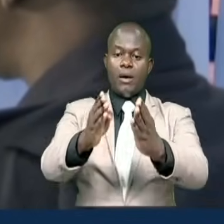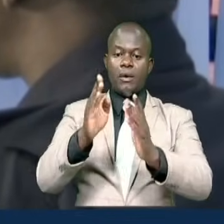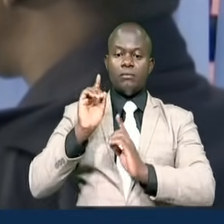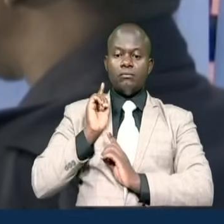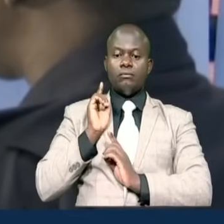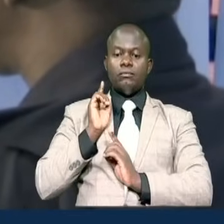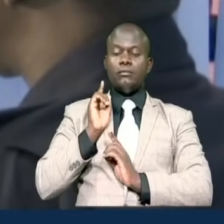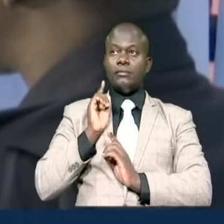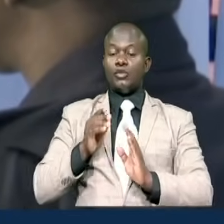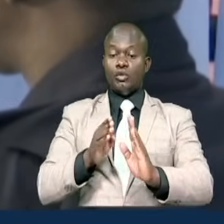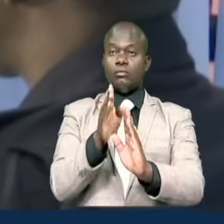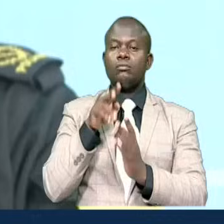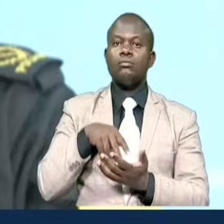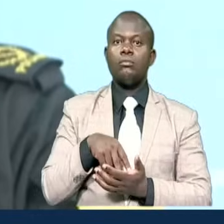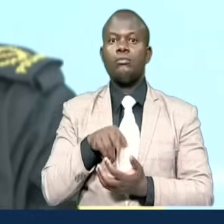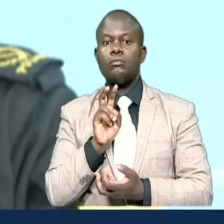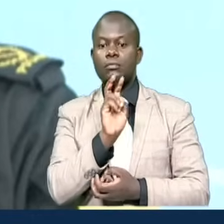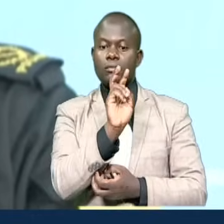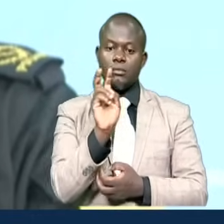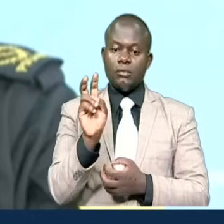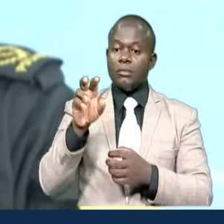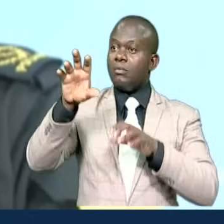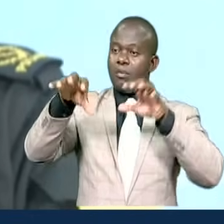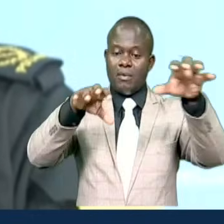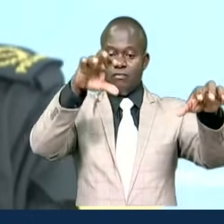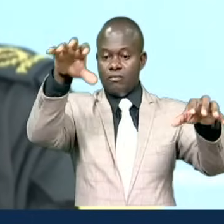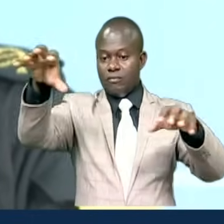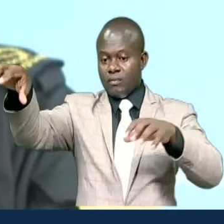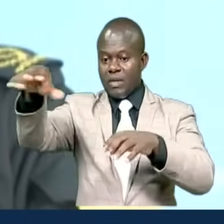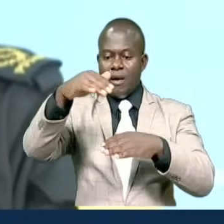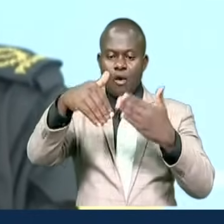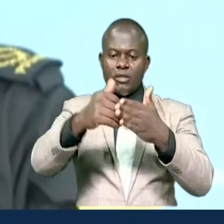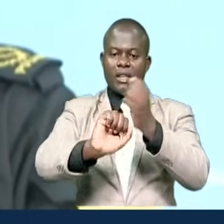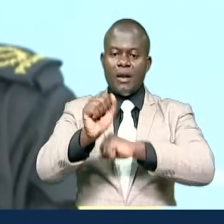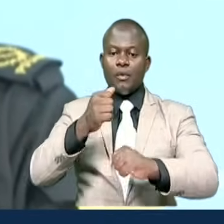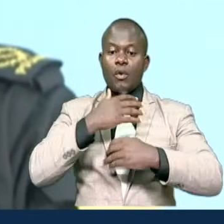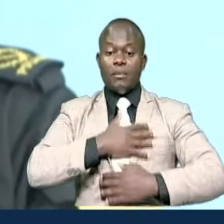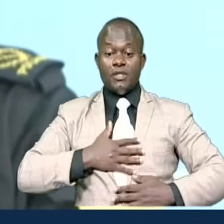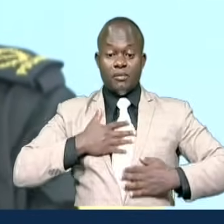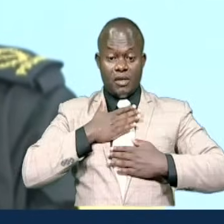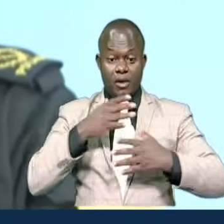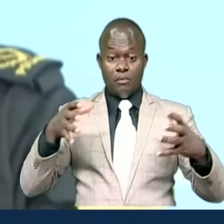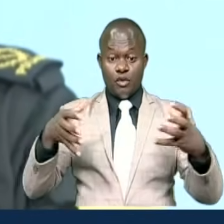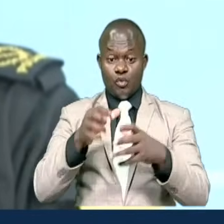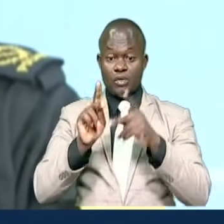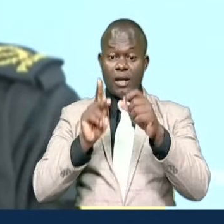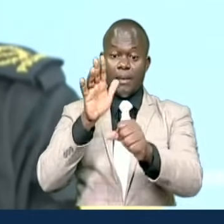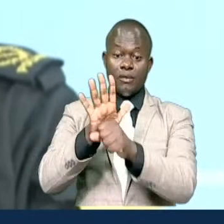ku muhanda hirya no hino mu gihugu, mu makaritsiye, ariko n'ahari ibikorwa by'imyidagaduro bihuza abantu